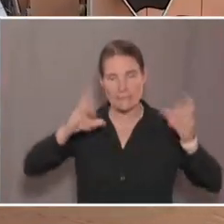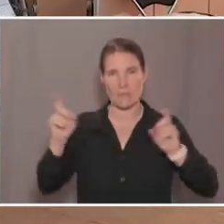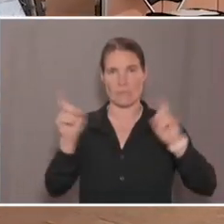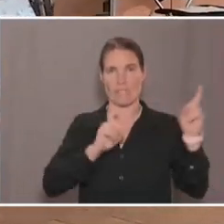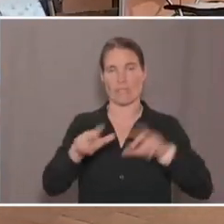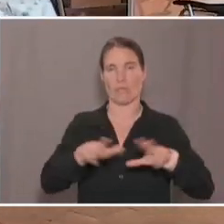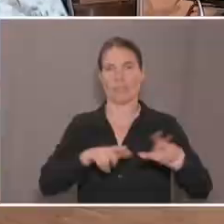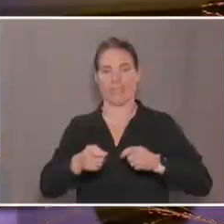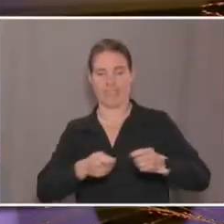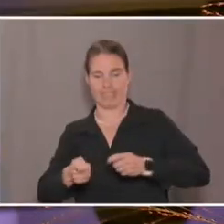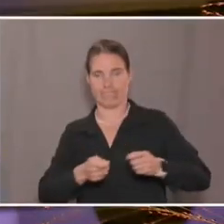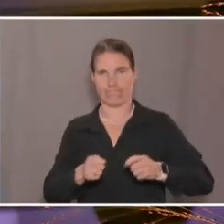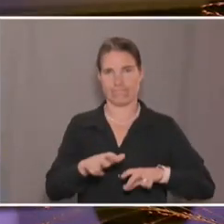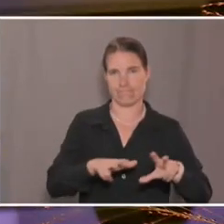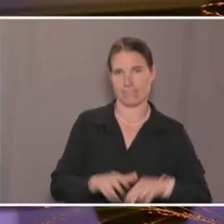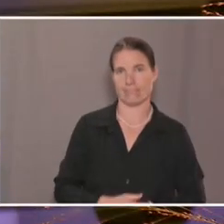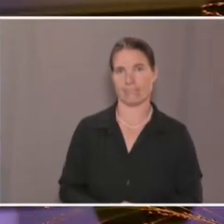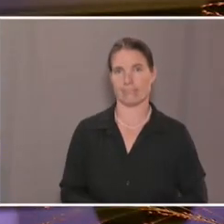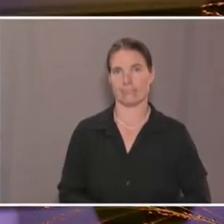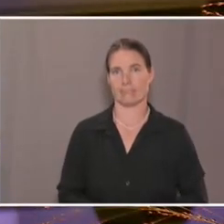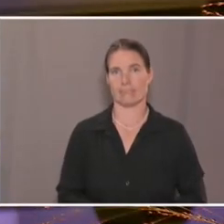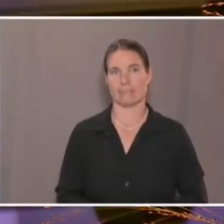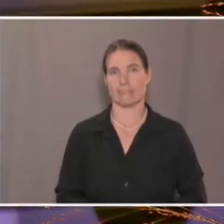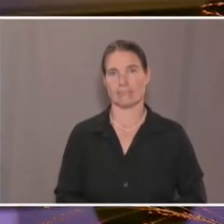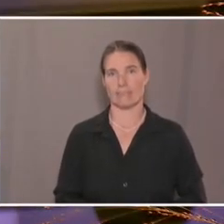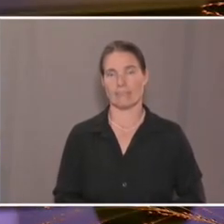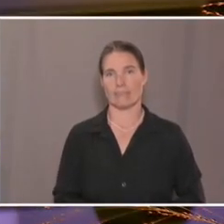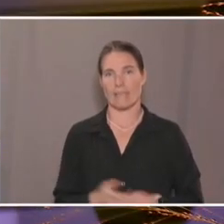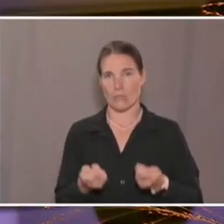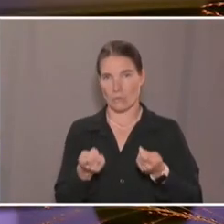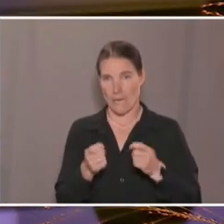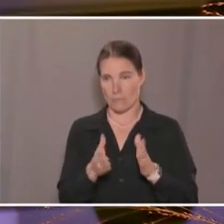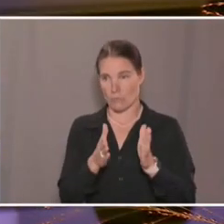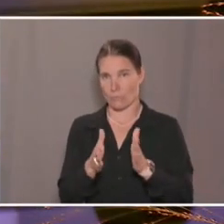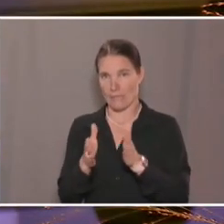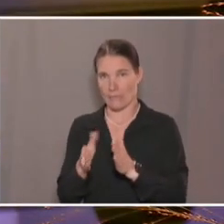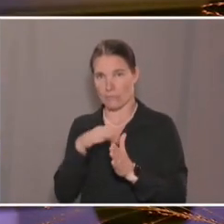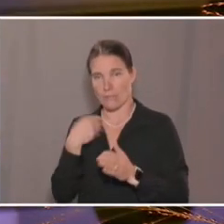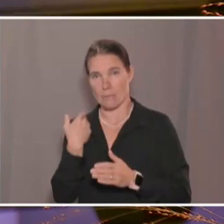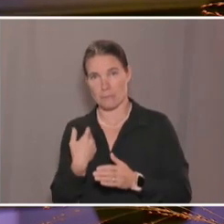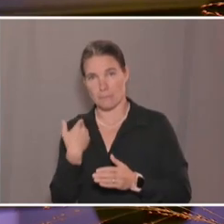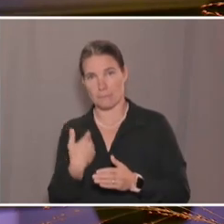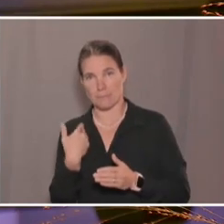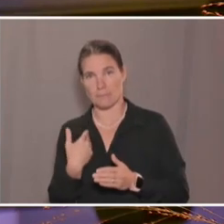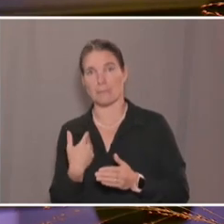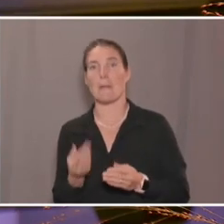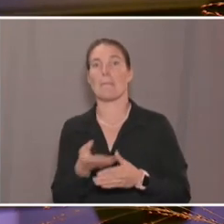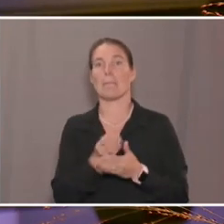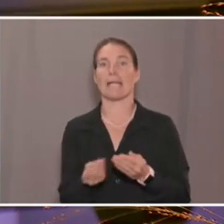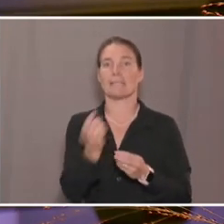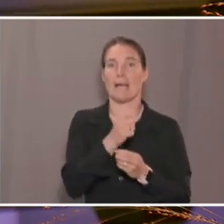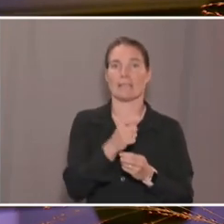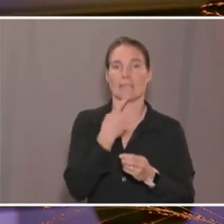und organisiert haben. An der Endphase hat auch Anna Ragotzky sehr dazu beigetragen, dass wir uns heute treffen